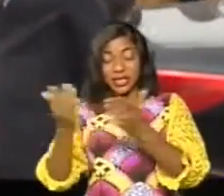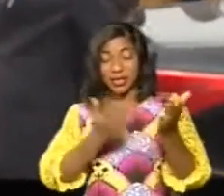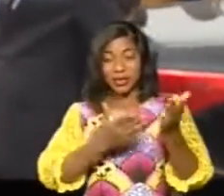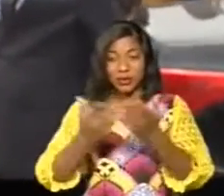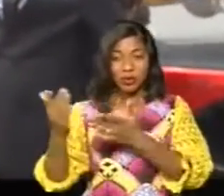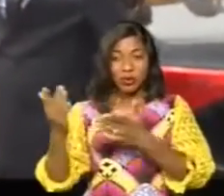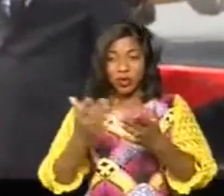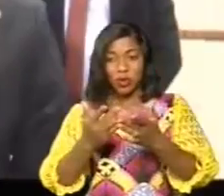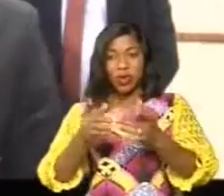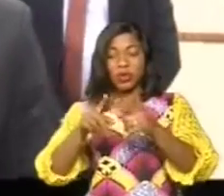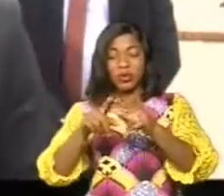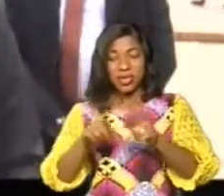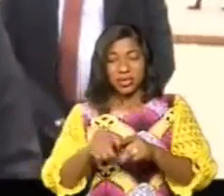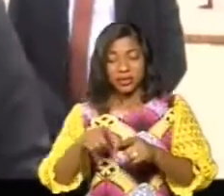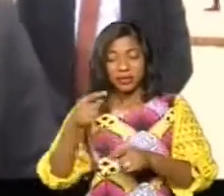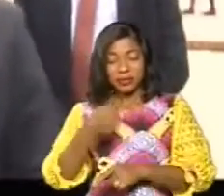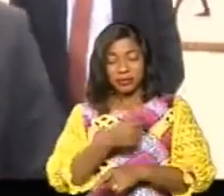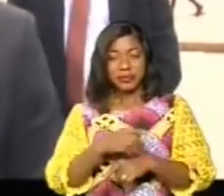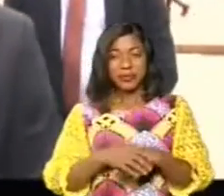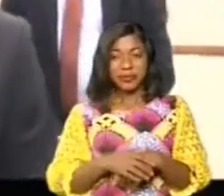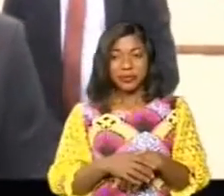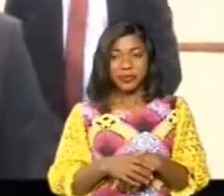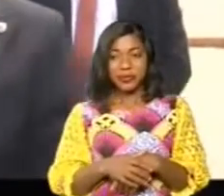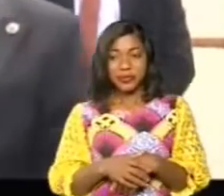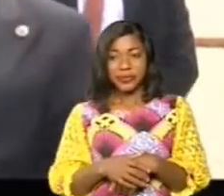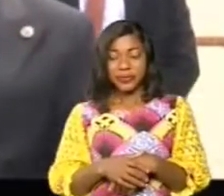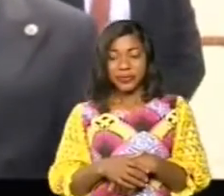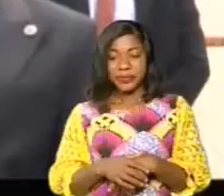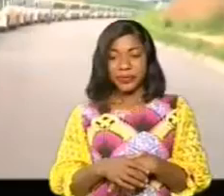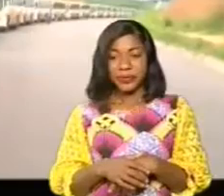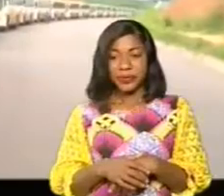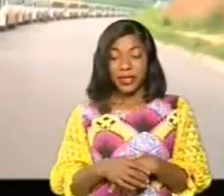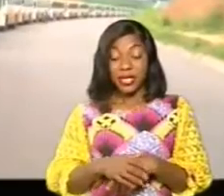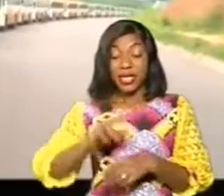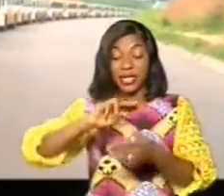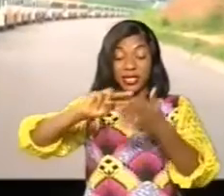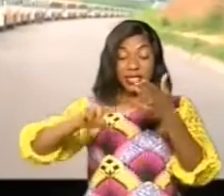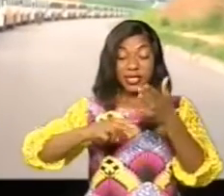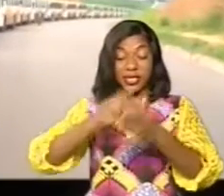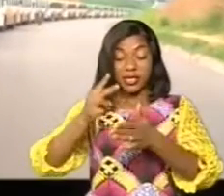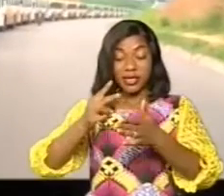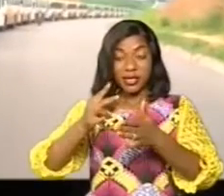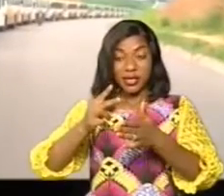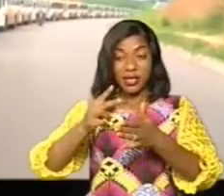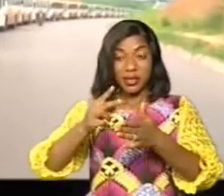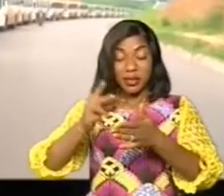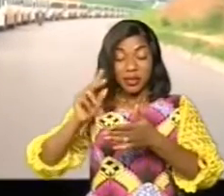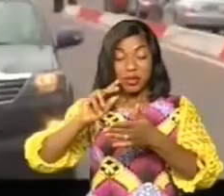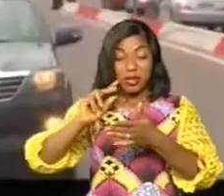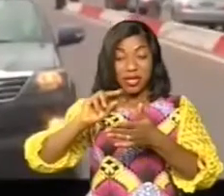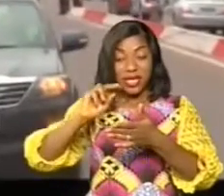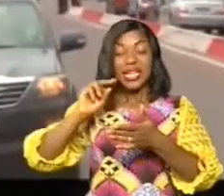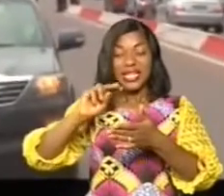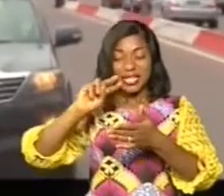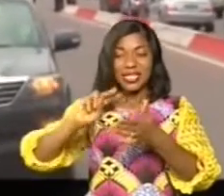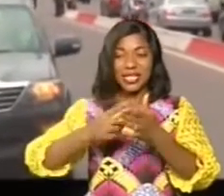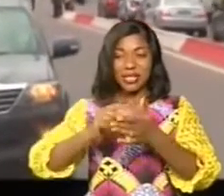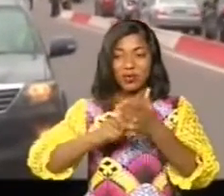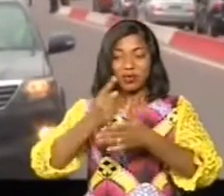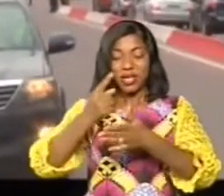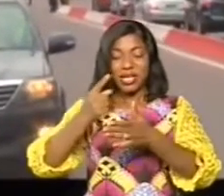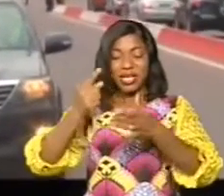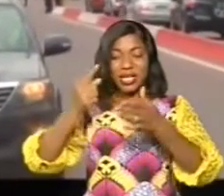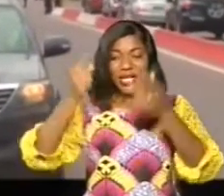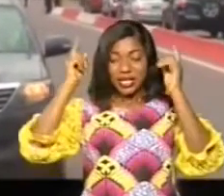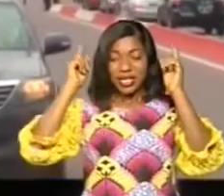dirais merci à Dieu pour ce deuxième lot de bus que nous venons de recevoir et acheminer à Kinshasa.